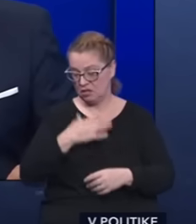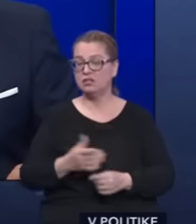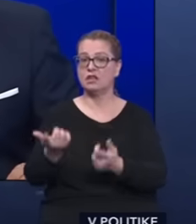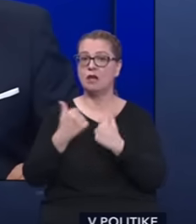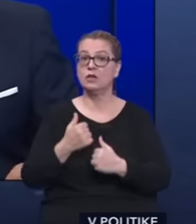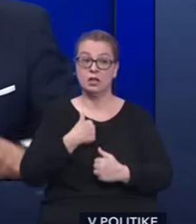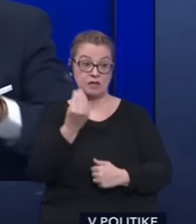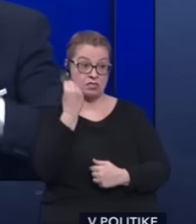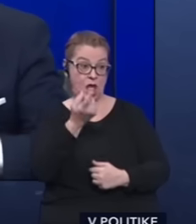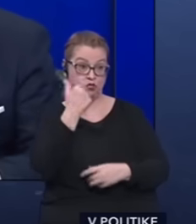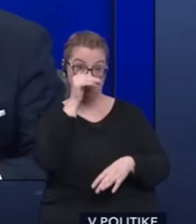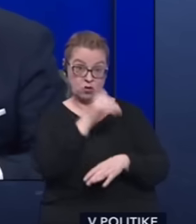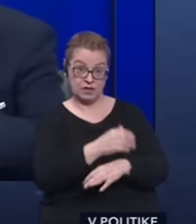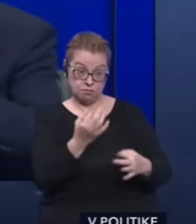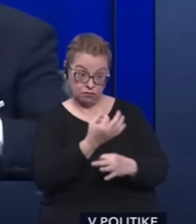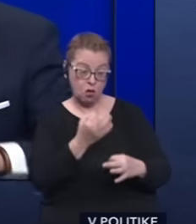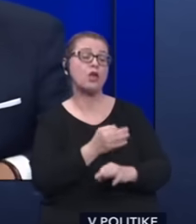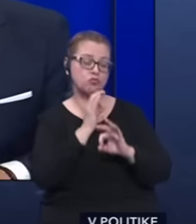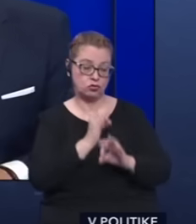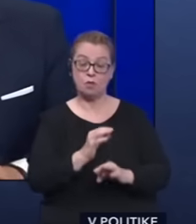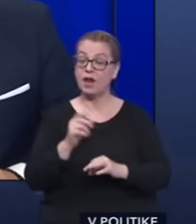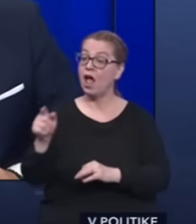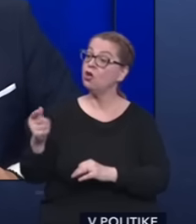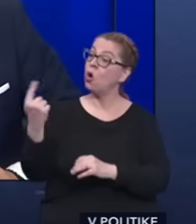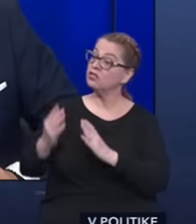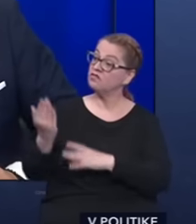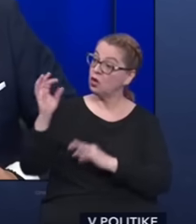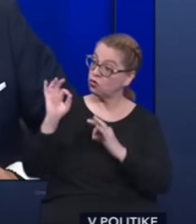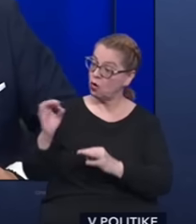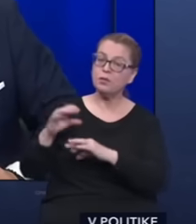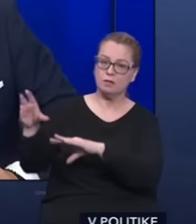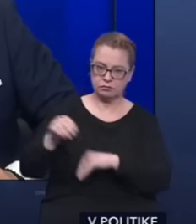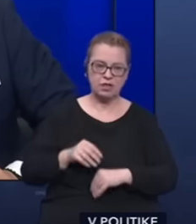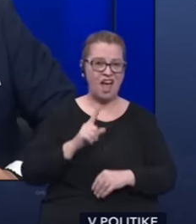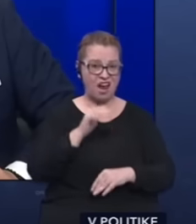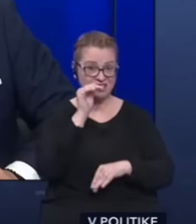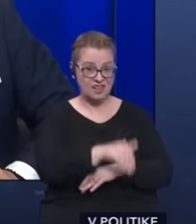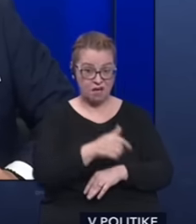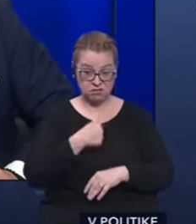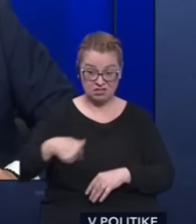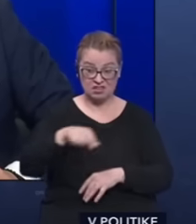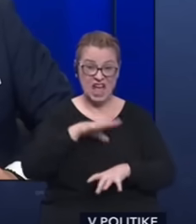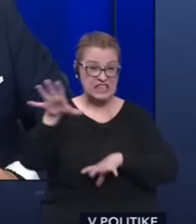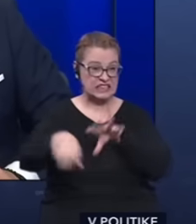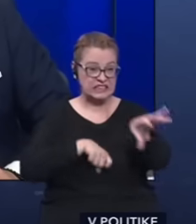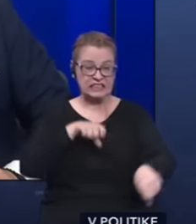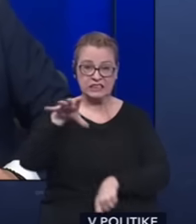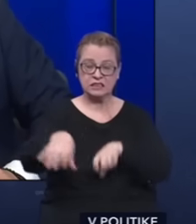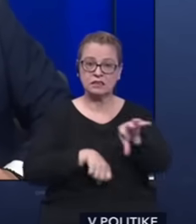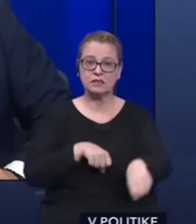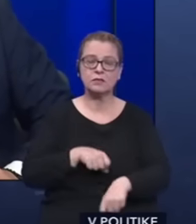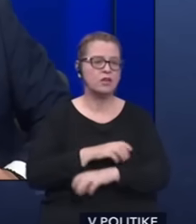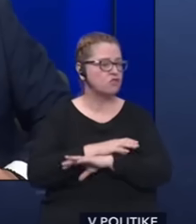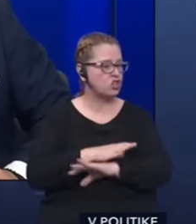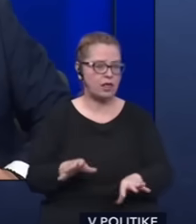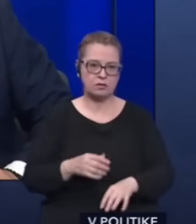Zo západu sa naučme. Ale západ nás drancuje. Západ si tu robí, čo chce, cez obchodné domy, ceny potravín. A my